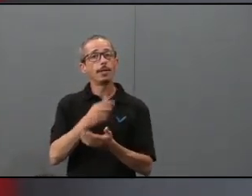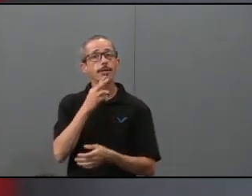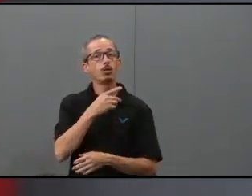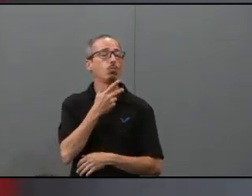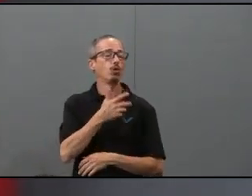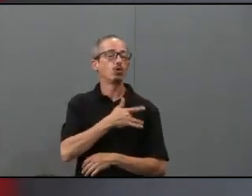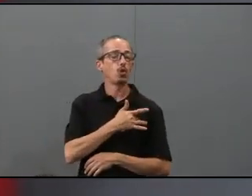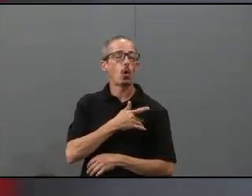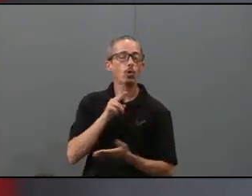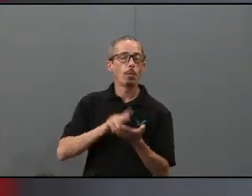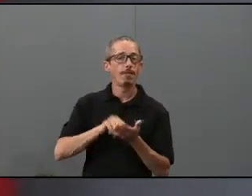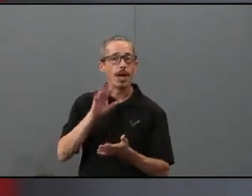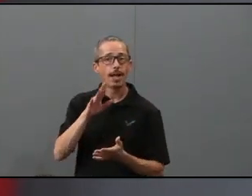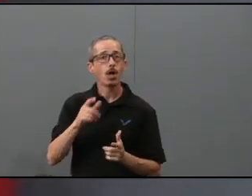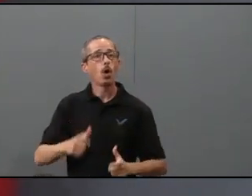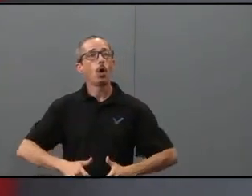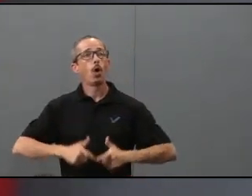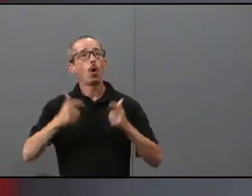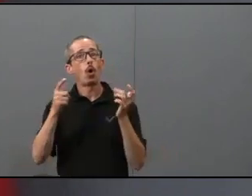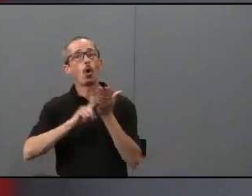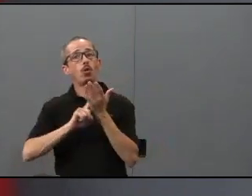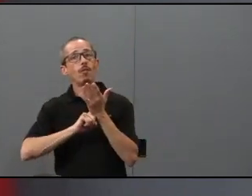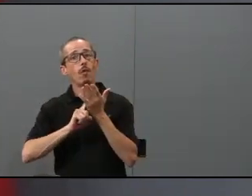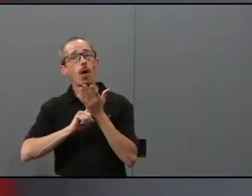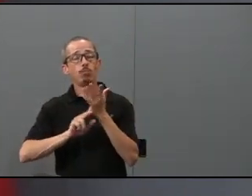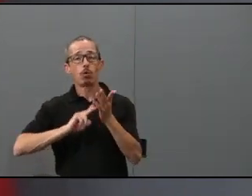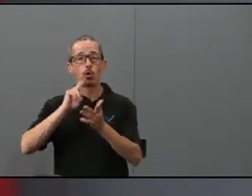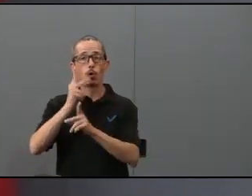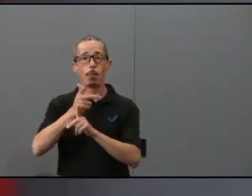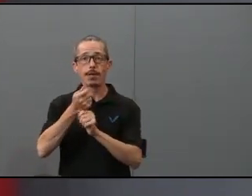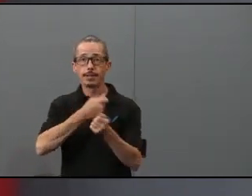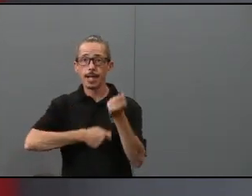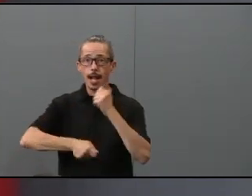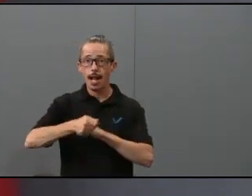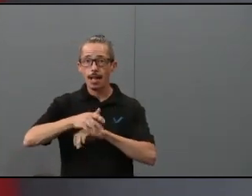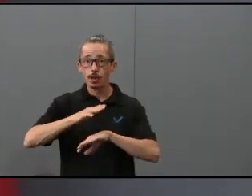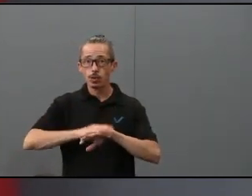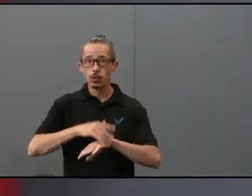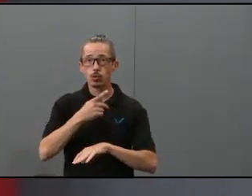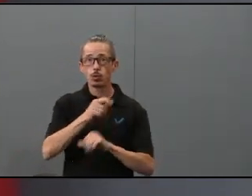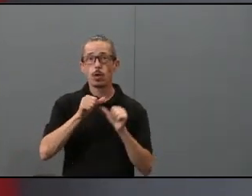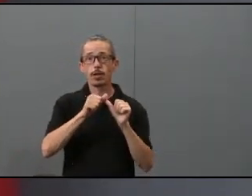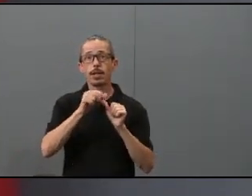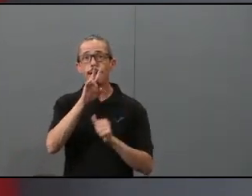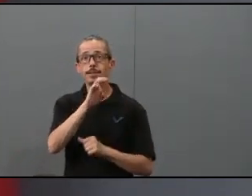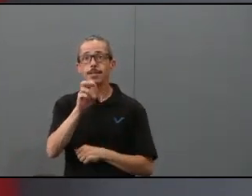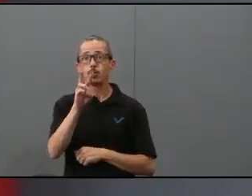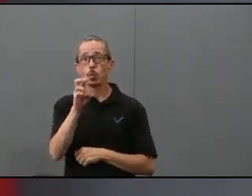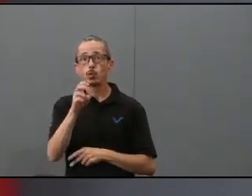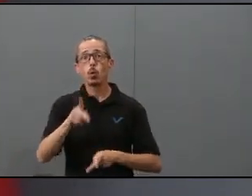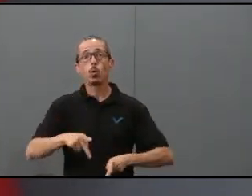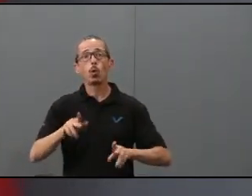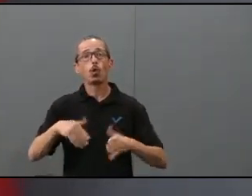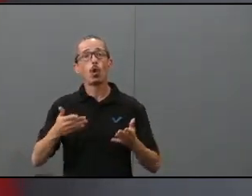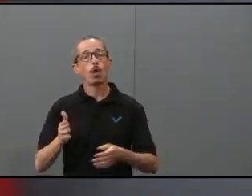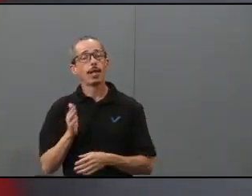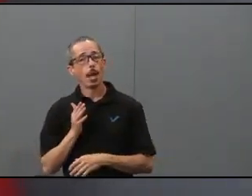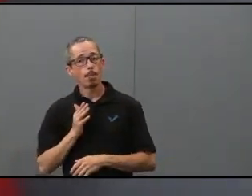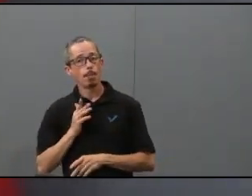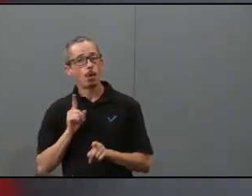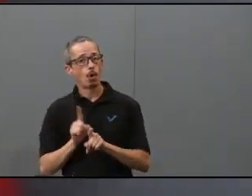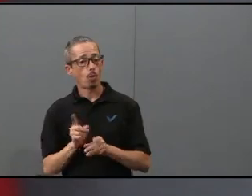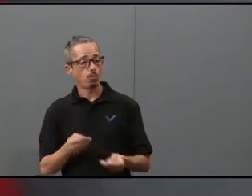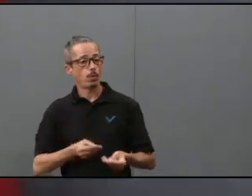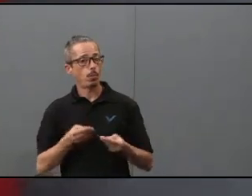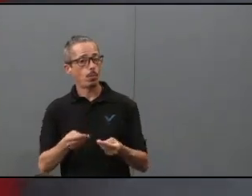rénovation du bâtiment principal à à usage commercial sur l'immeubl situés au 760 rue notred-dame tel que